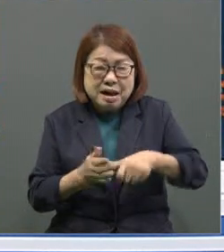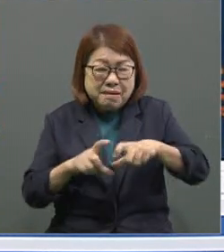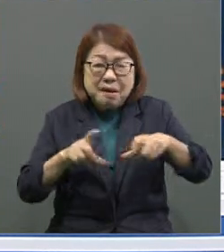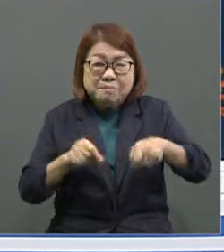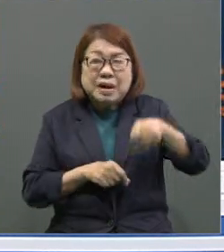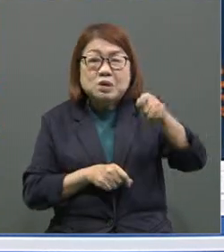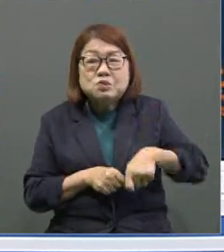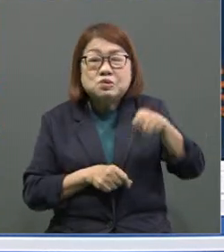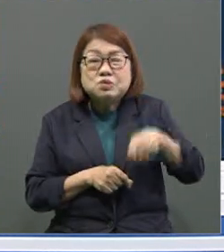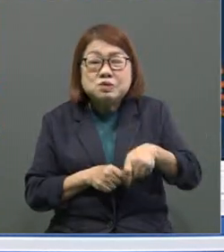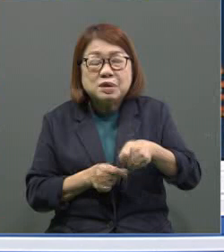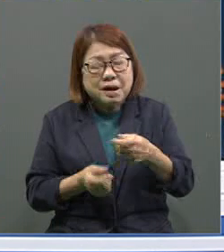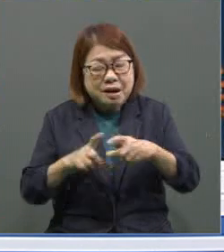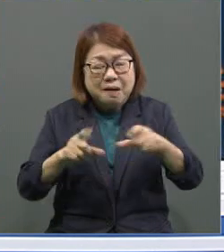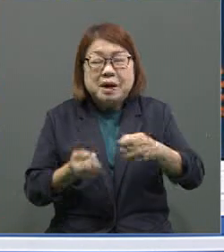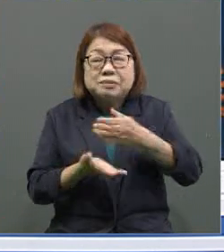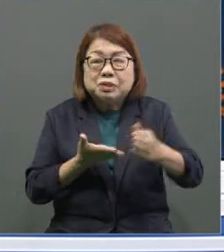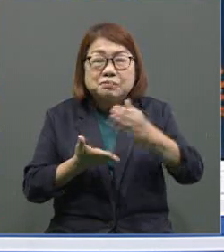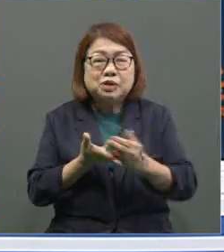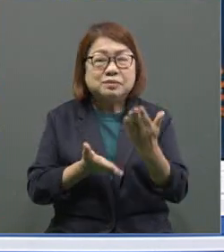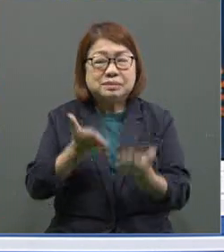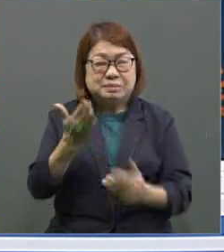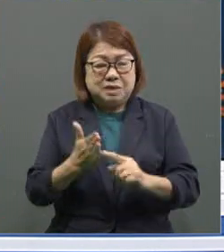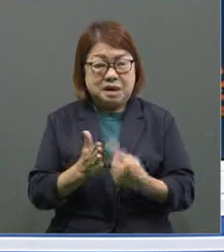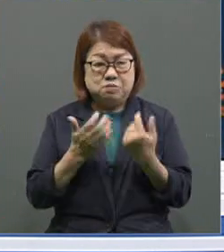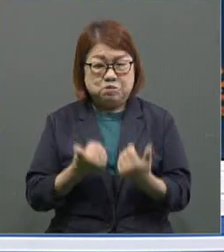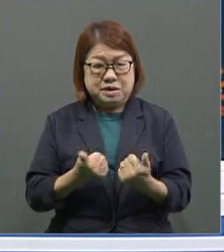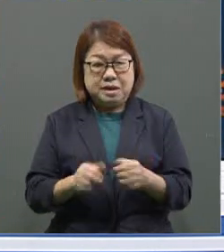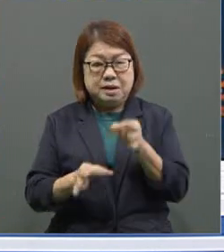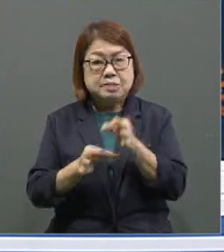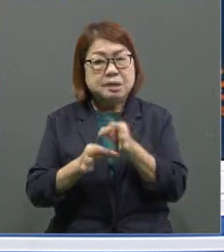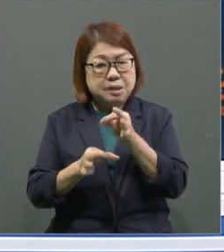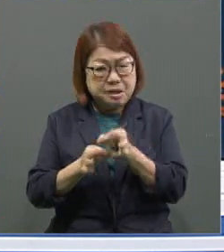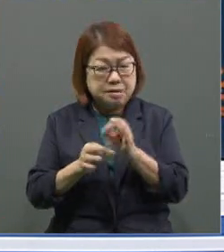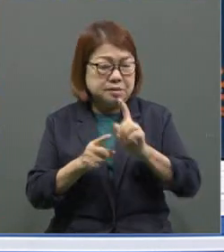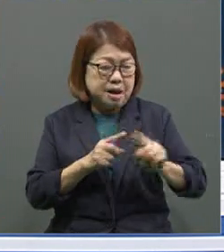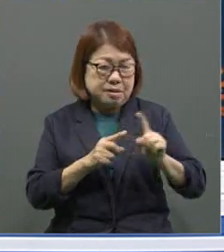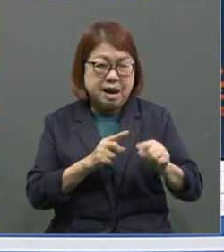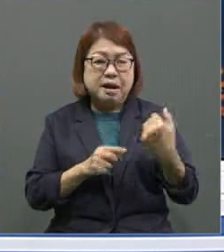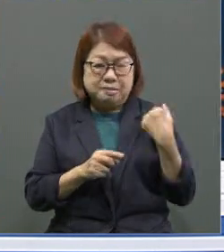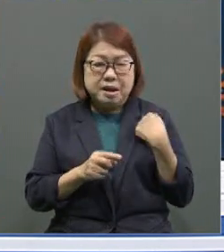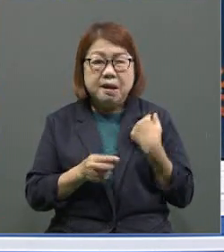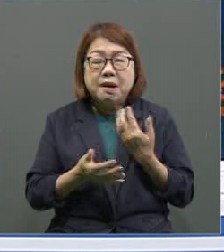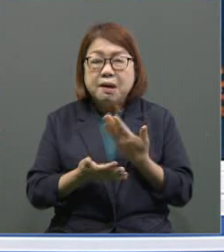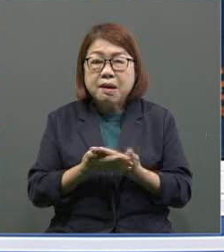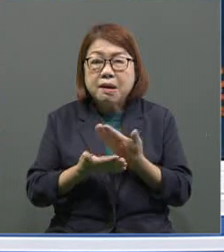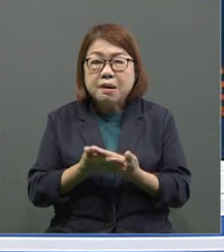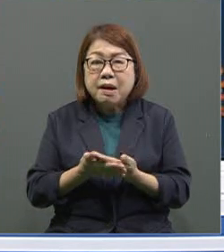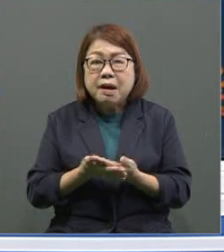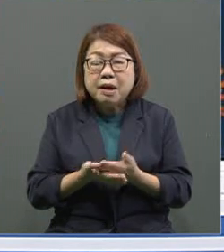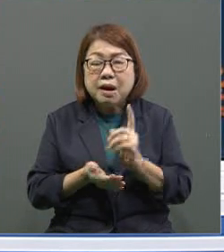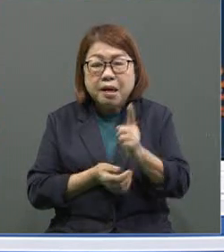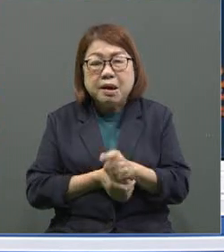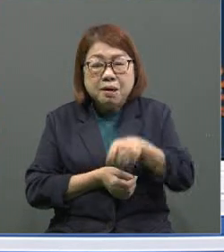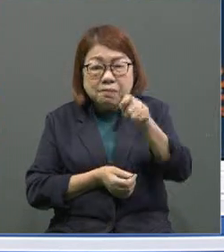นะคะเพราะว่าเดือนนี้แล้วเนี่ยจะเป็นเดือนแรกที่ธนาคารหลายแห่งเขาปรับเพิ่มอัตราการจ่ายขั้นต่ำสำหรับบัตรเครดิตจาก